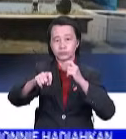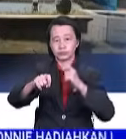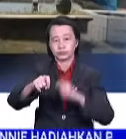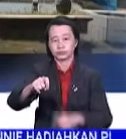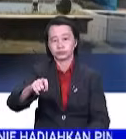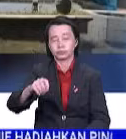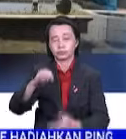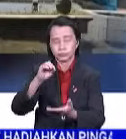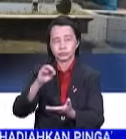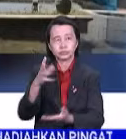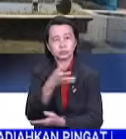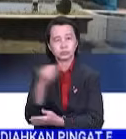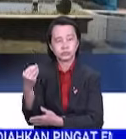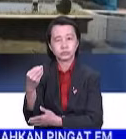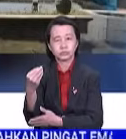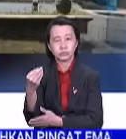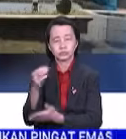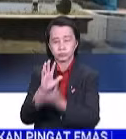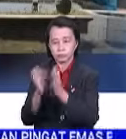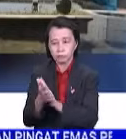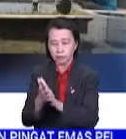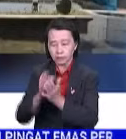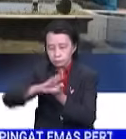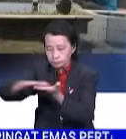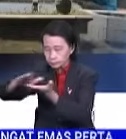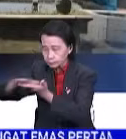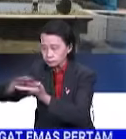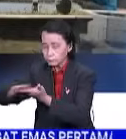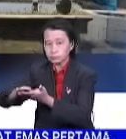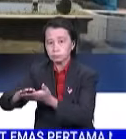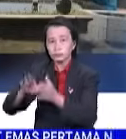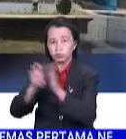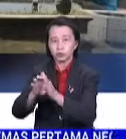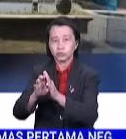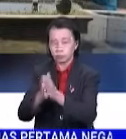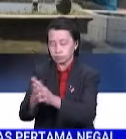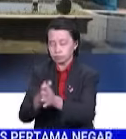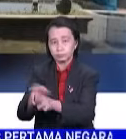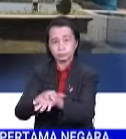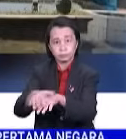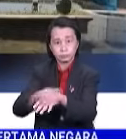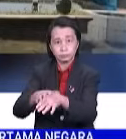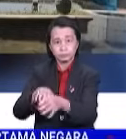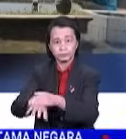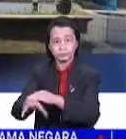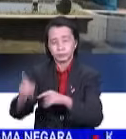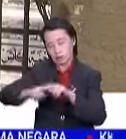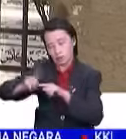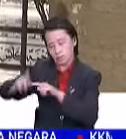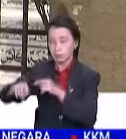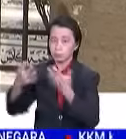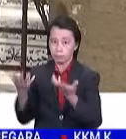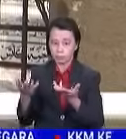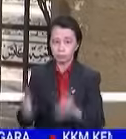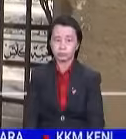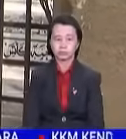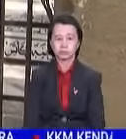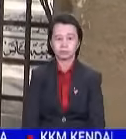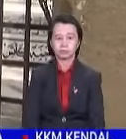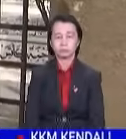dilaksanakan di samping menjaga kebersihan seperti mencuci tangan dan sebagainya